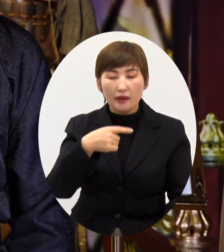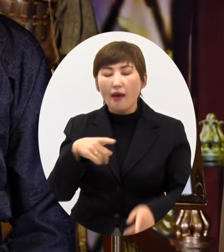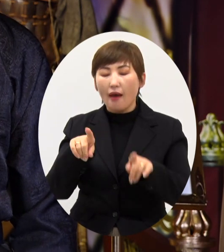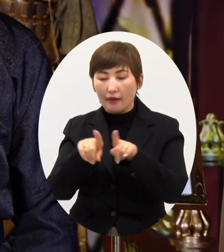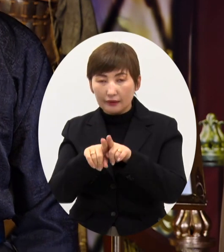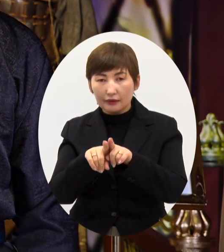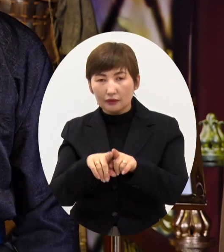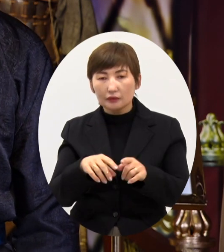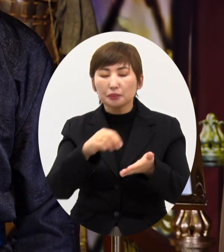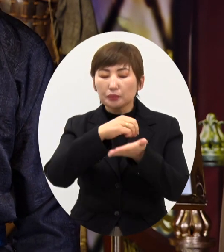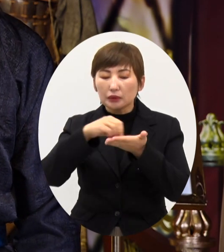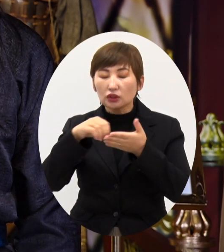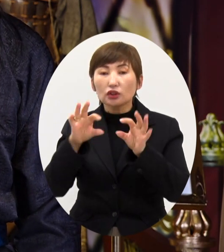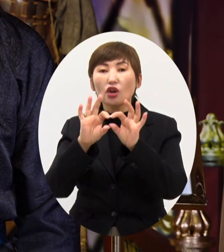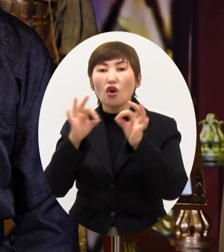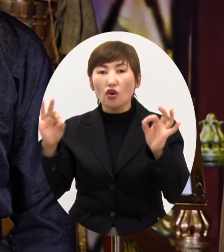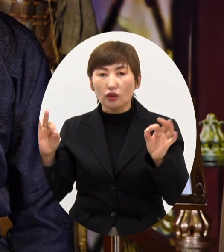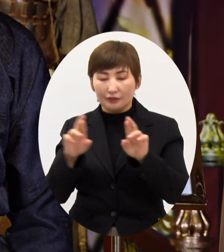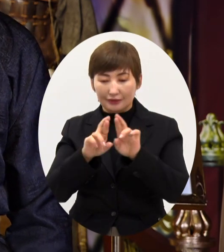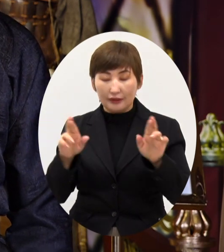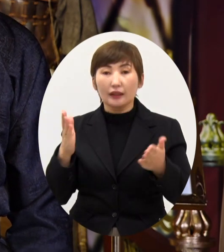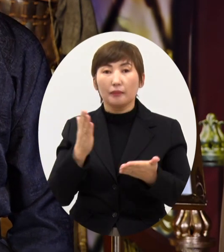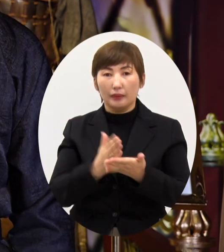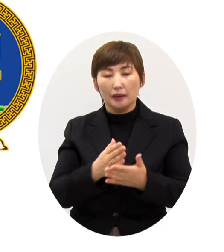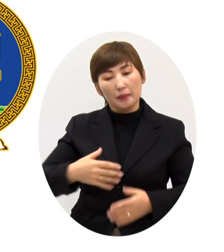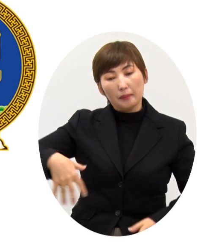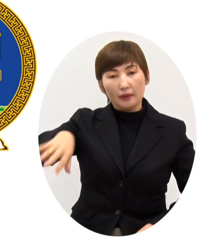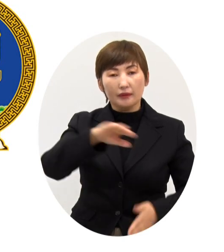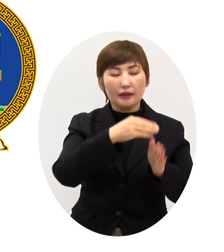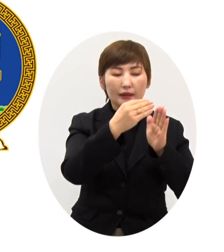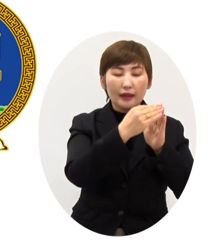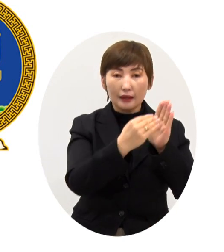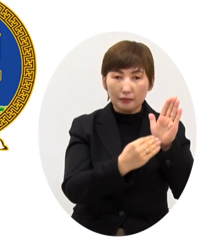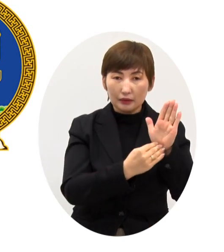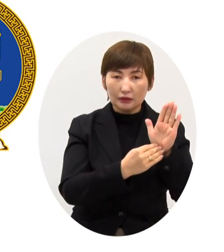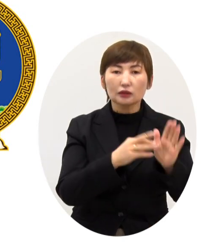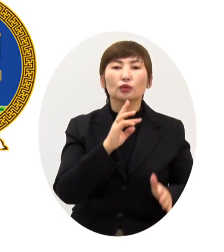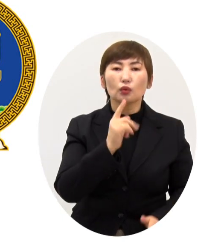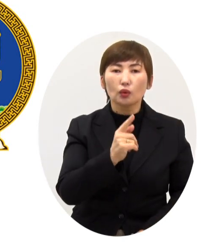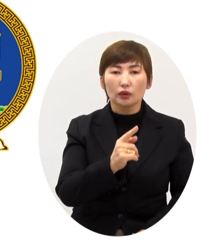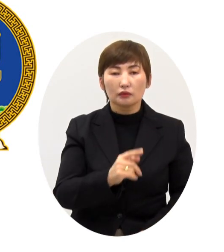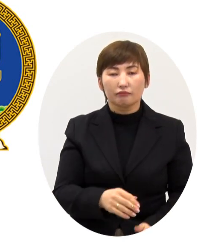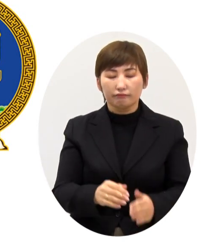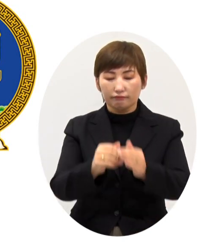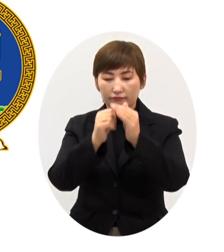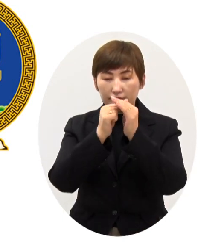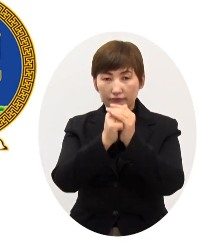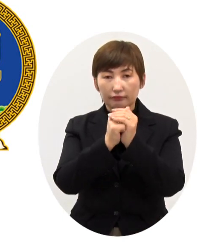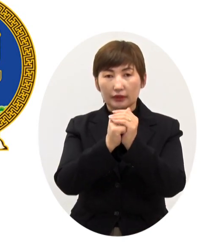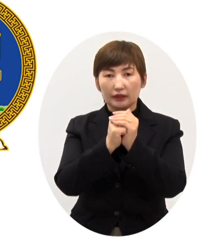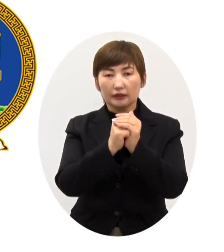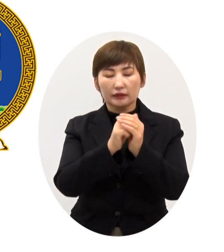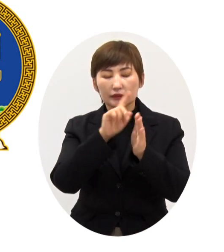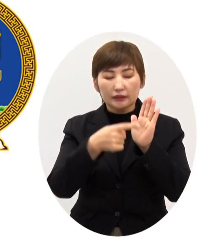ижил дуудлагатай үгс гэдэг юм байна. За, ингэхэр бидний тайлбарласан үгнээс бэлэг тэмдгийн бэлэг өнөөдрийн